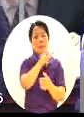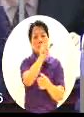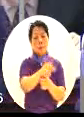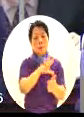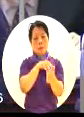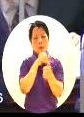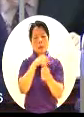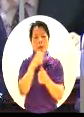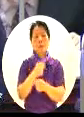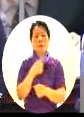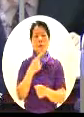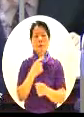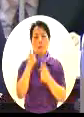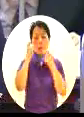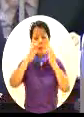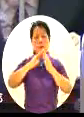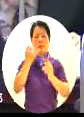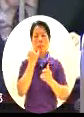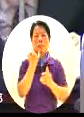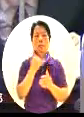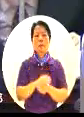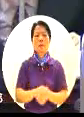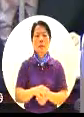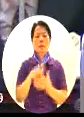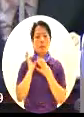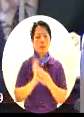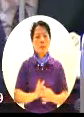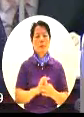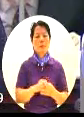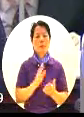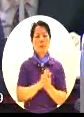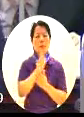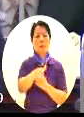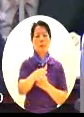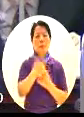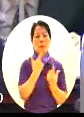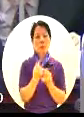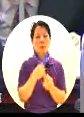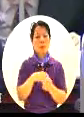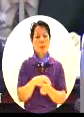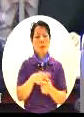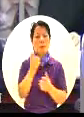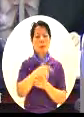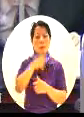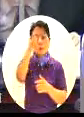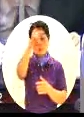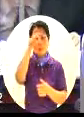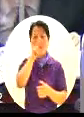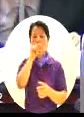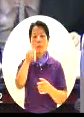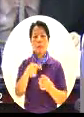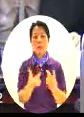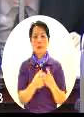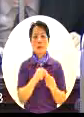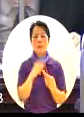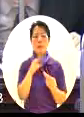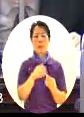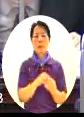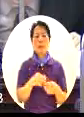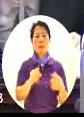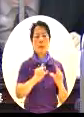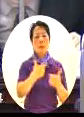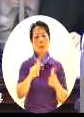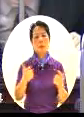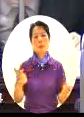作为高雄市政府，我们接下来如果譬如像黄色小鸭，譬如像有很多不同